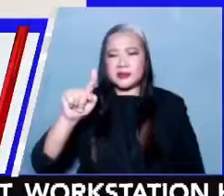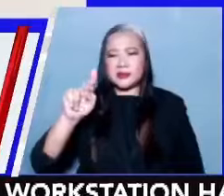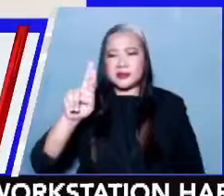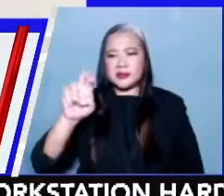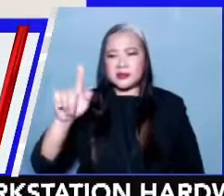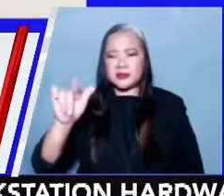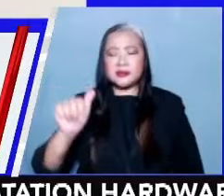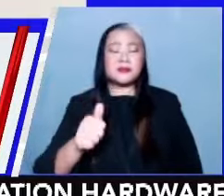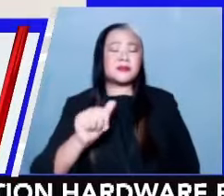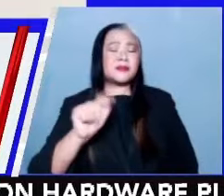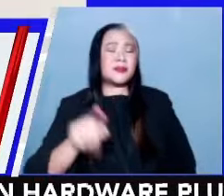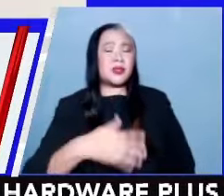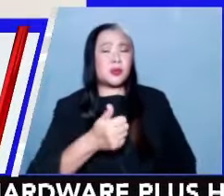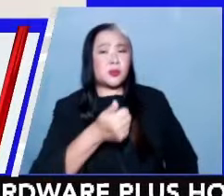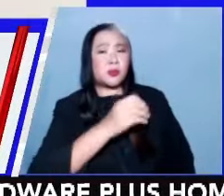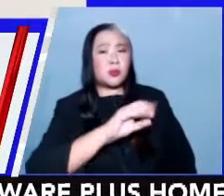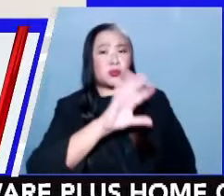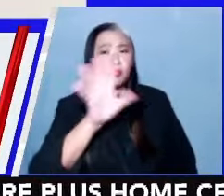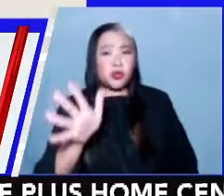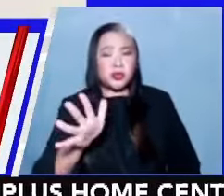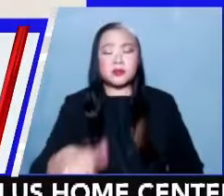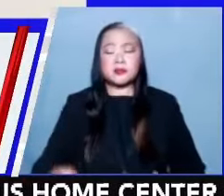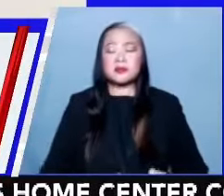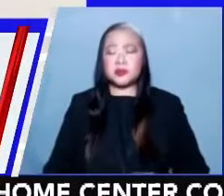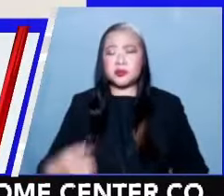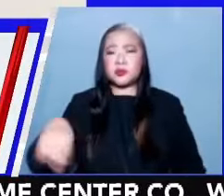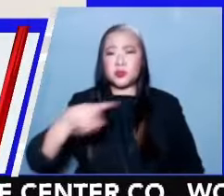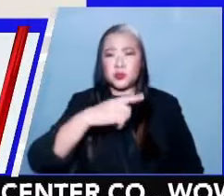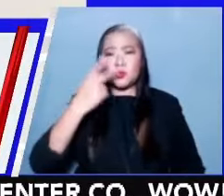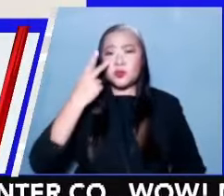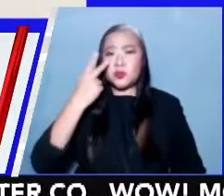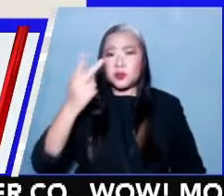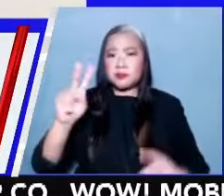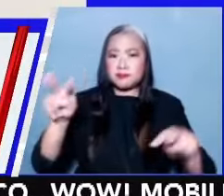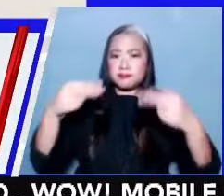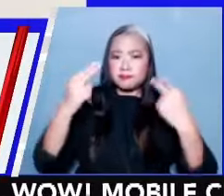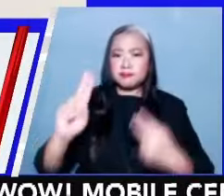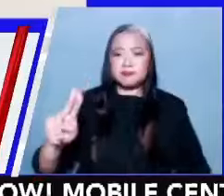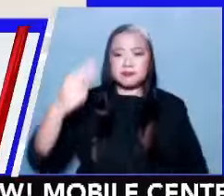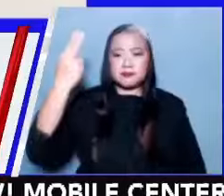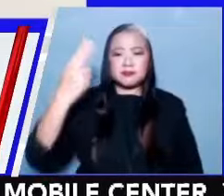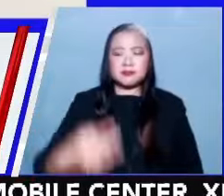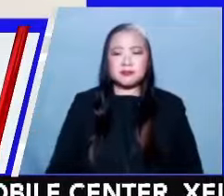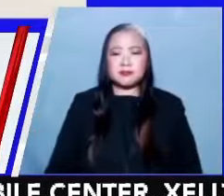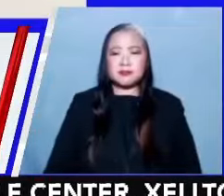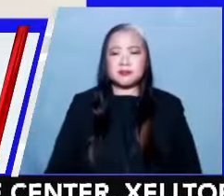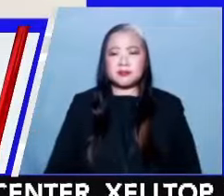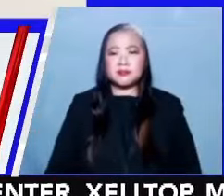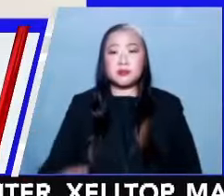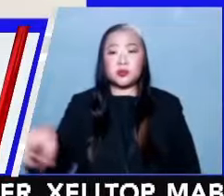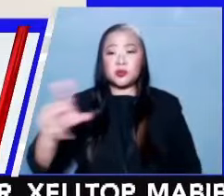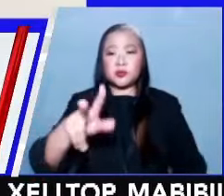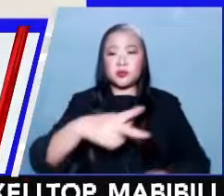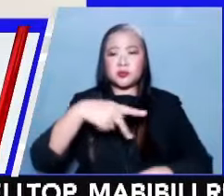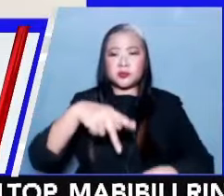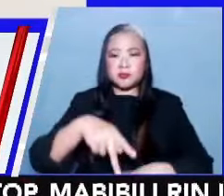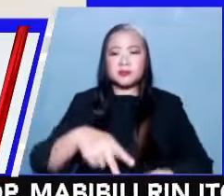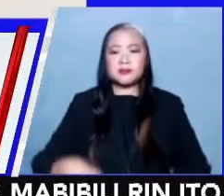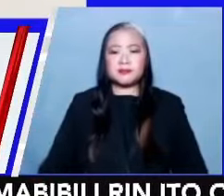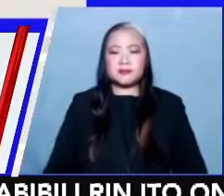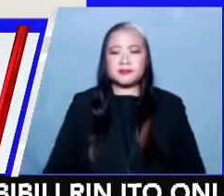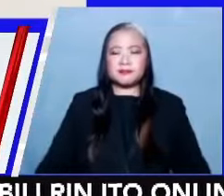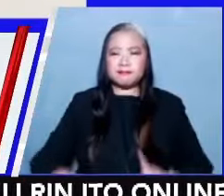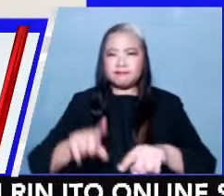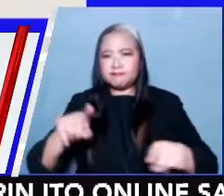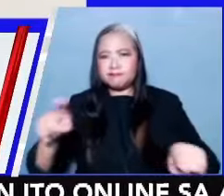magandang umaga rin po sa lahat ng nakikinig ng Unang Hirit at dyan sa Pilipinas at sa iba't ibang bahagi ng